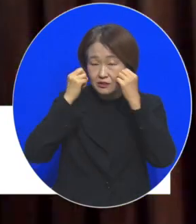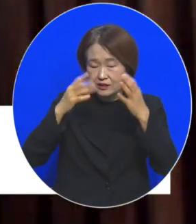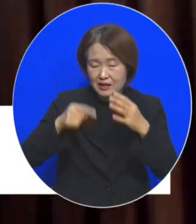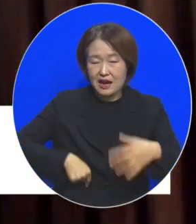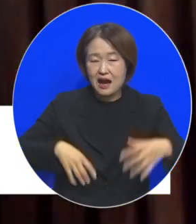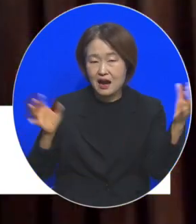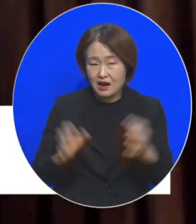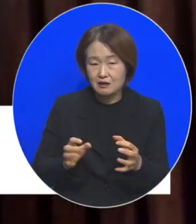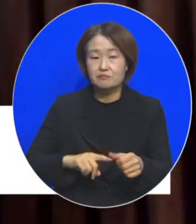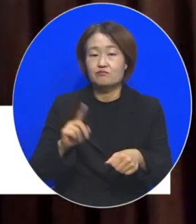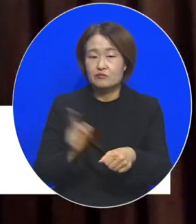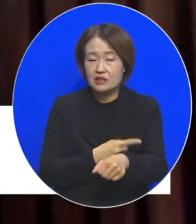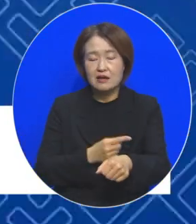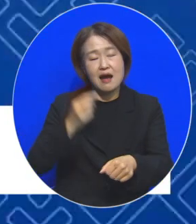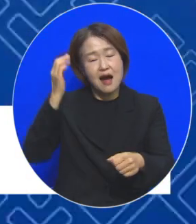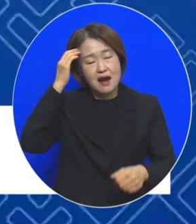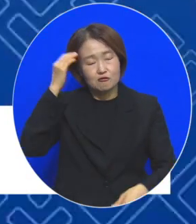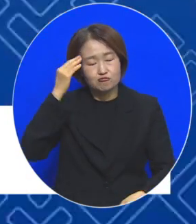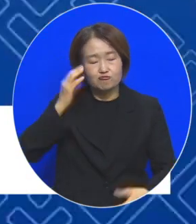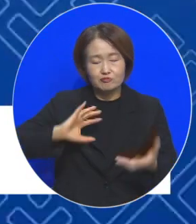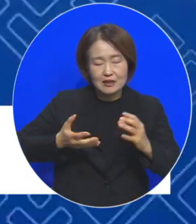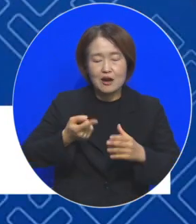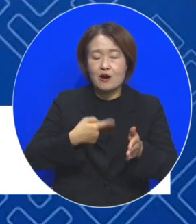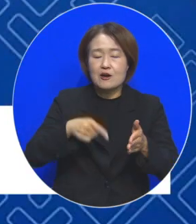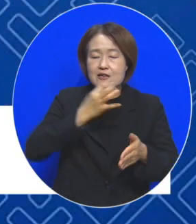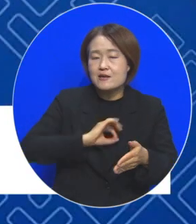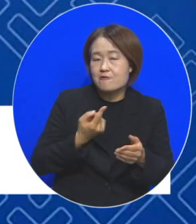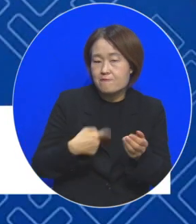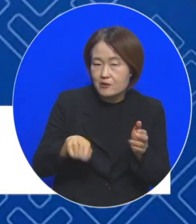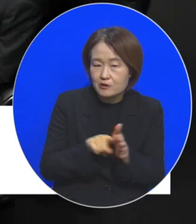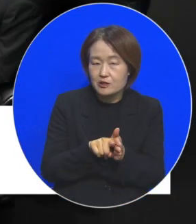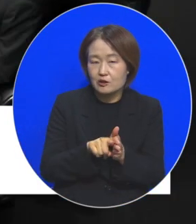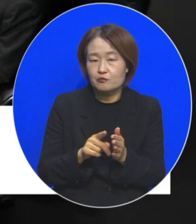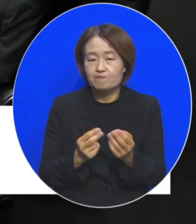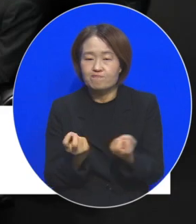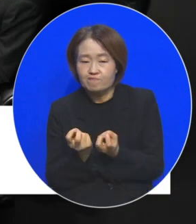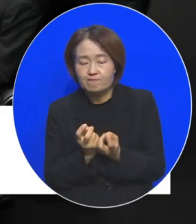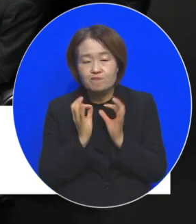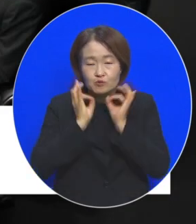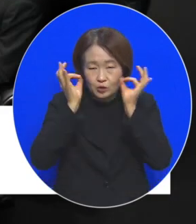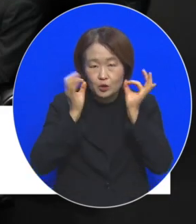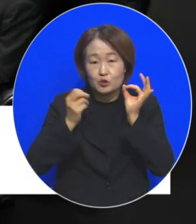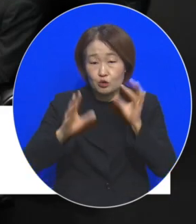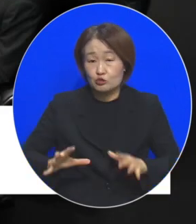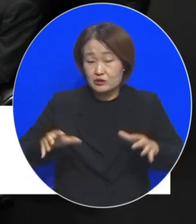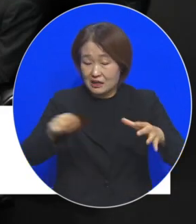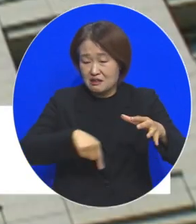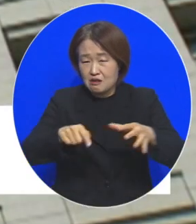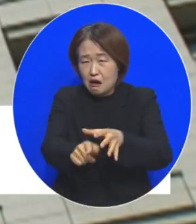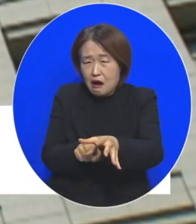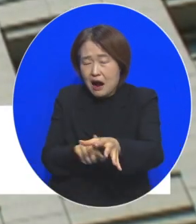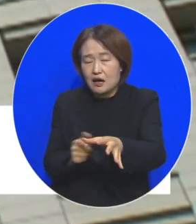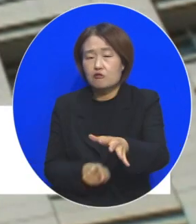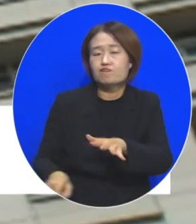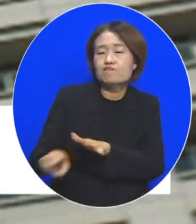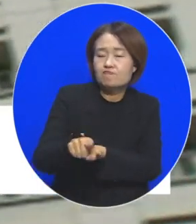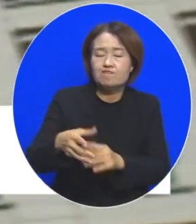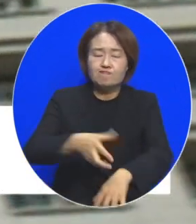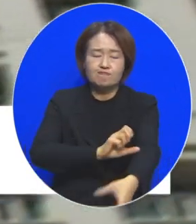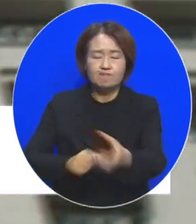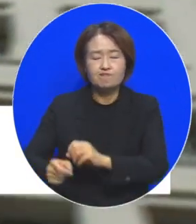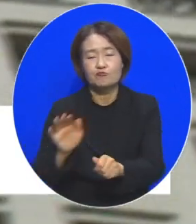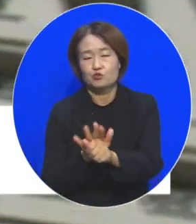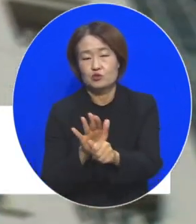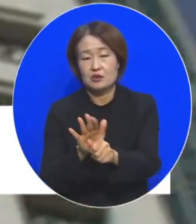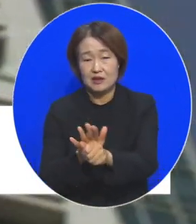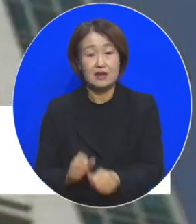통해 능동적으로 국익을 추구하고 첨단 과학기술 분야 국제규범을 선도할 계획입니다 또 모든